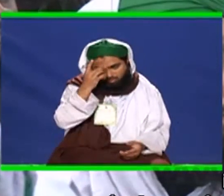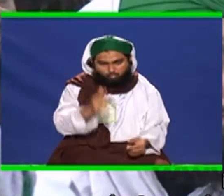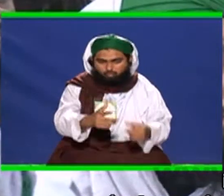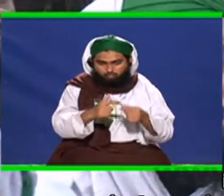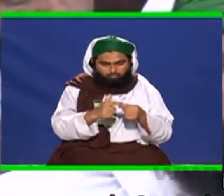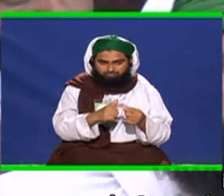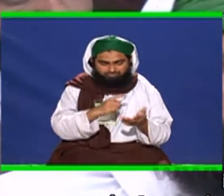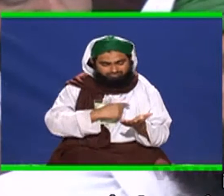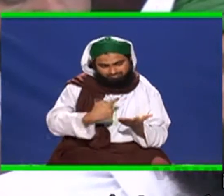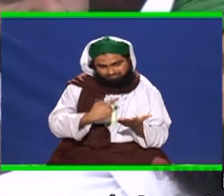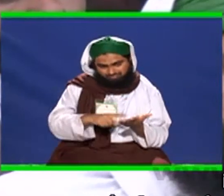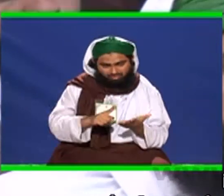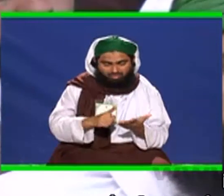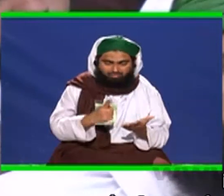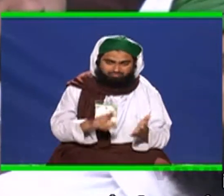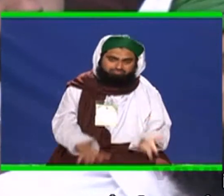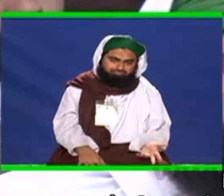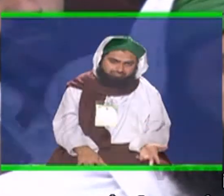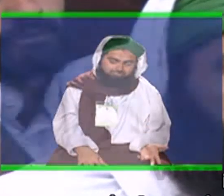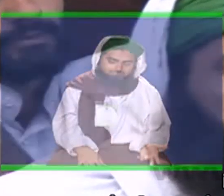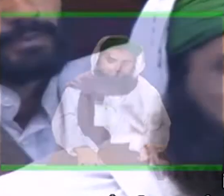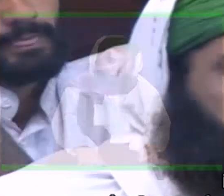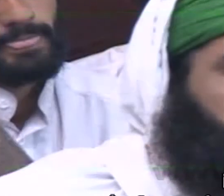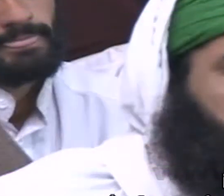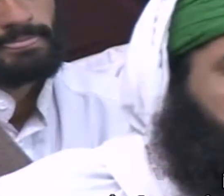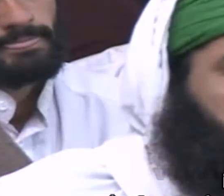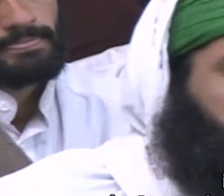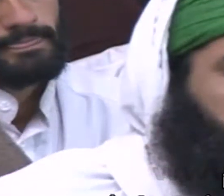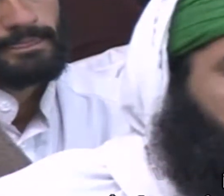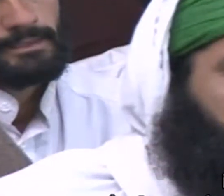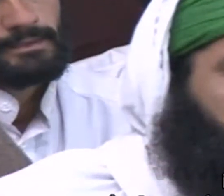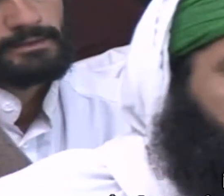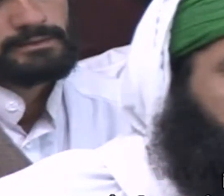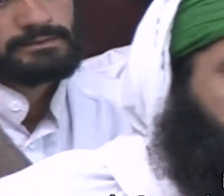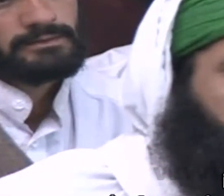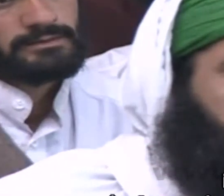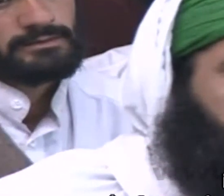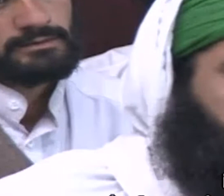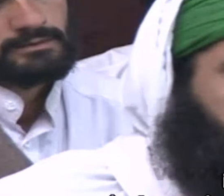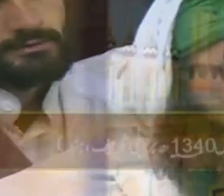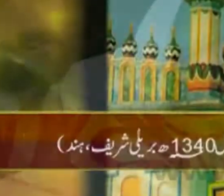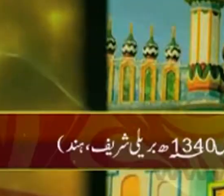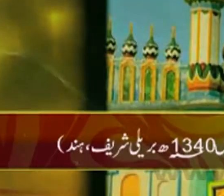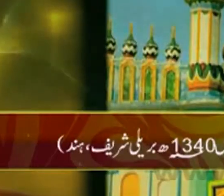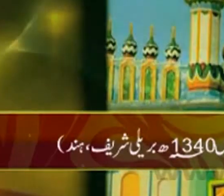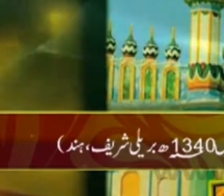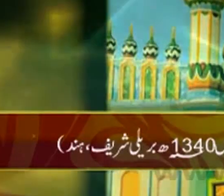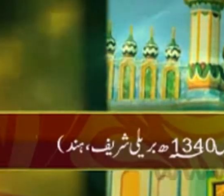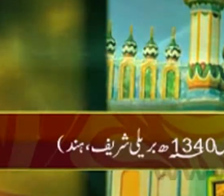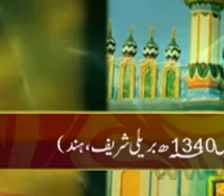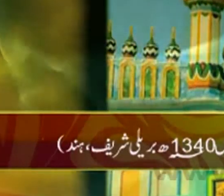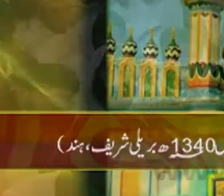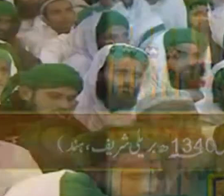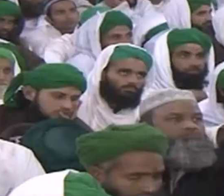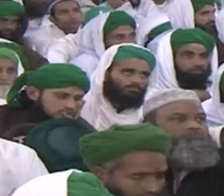क्योंकि शरीयत का मसला जो है वो तो यही है। लेकिन अपनी तबीयत को अच्छा न लगे तो उसको क्या करें? आला हज़रत रहमतुल्लाह अलैह